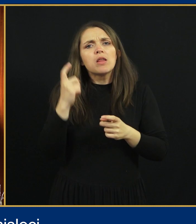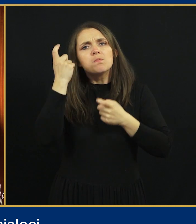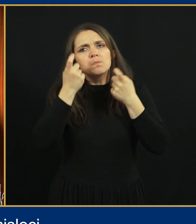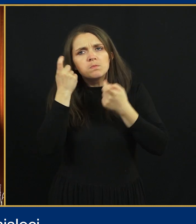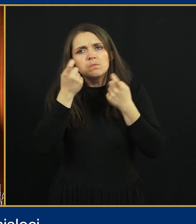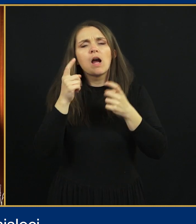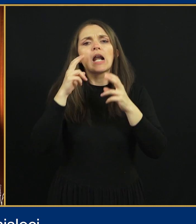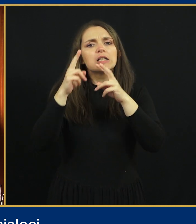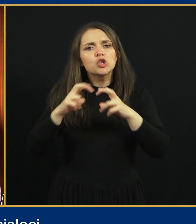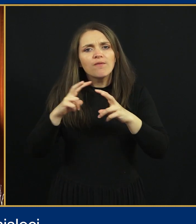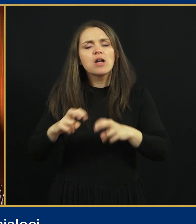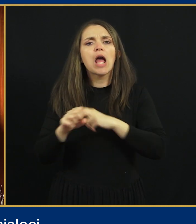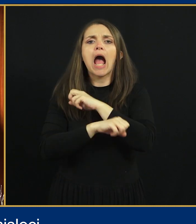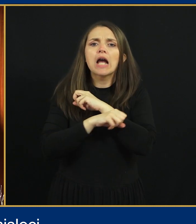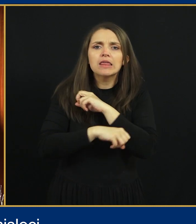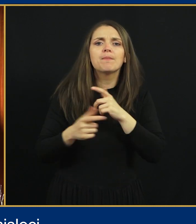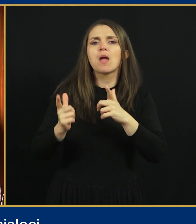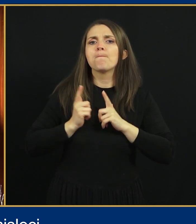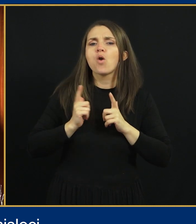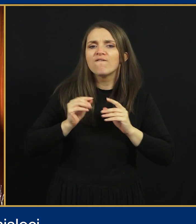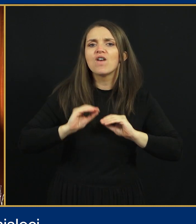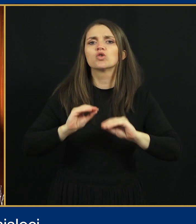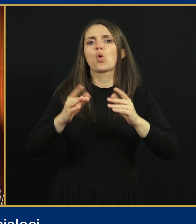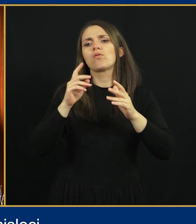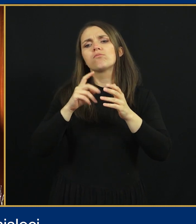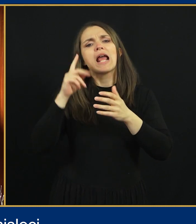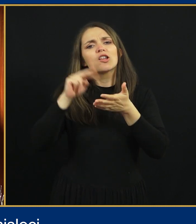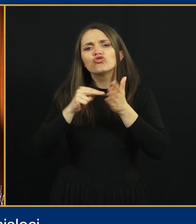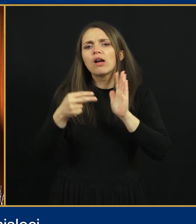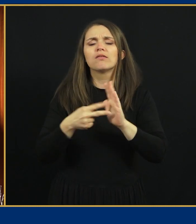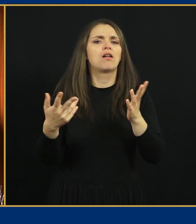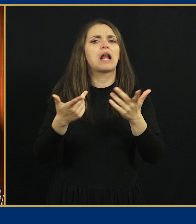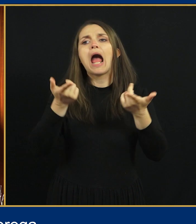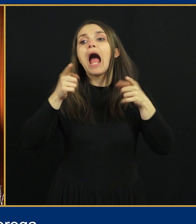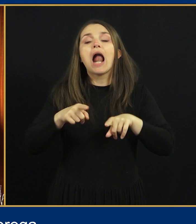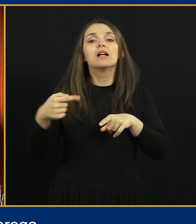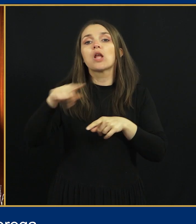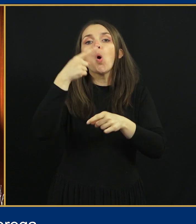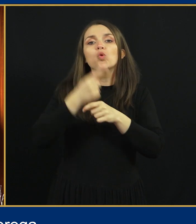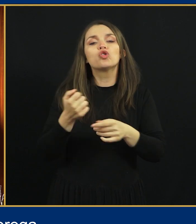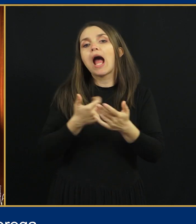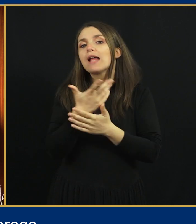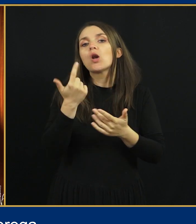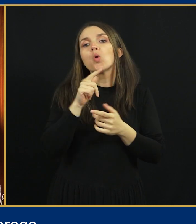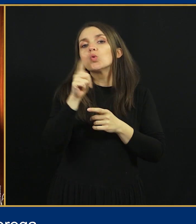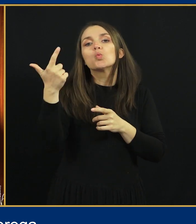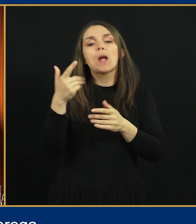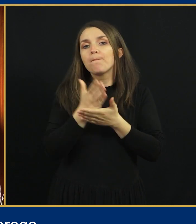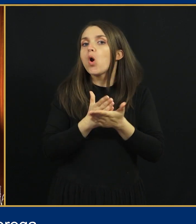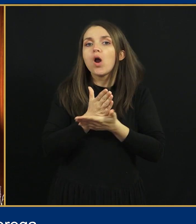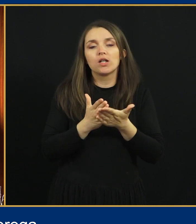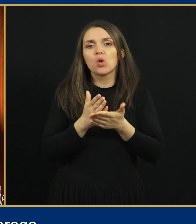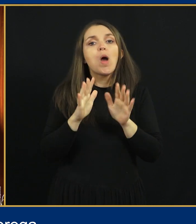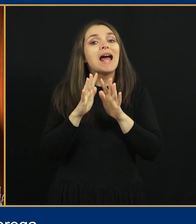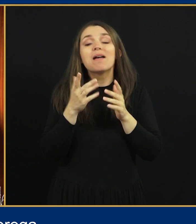misleci, raziskovalci, akademiki, profesorji, inženirji ali da se odločijo za katerega od drugih